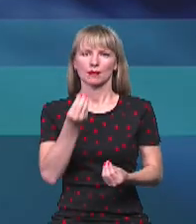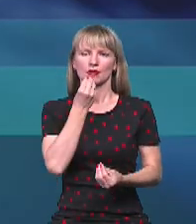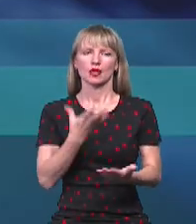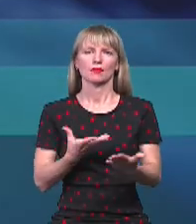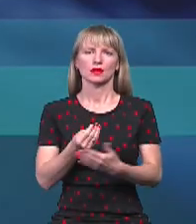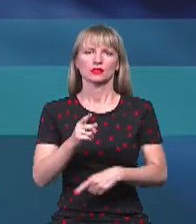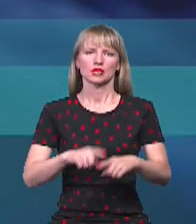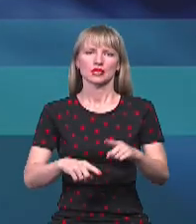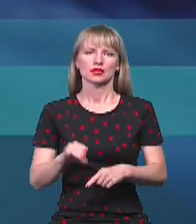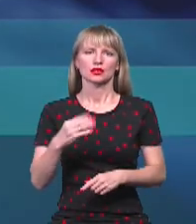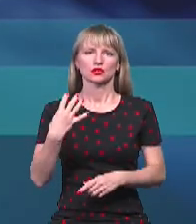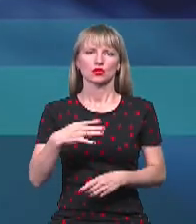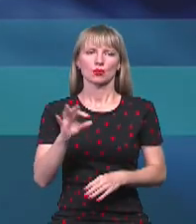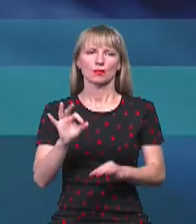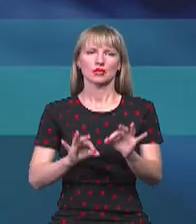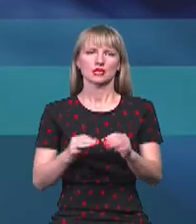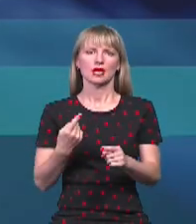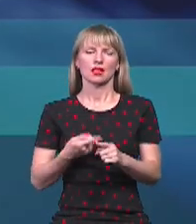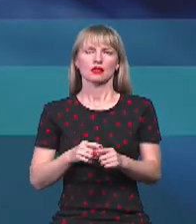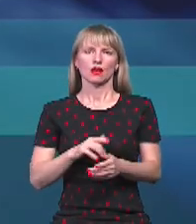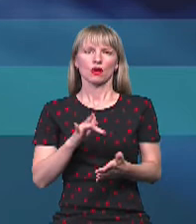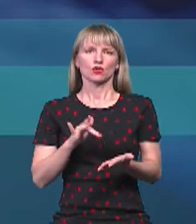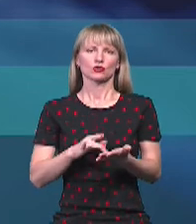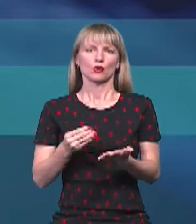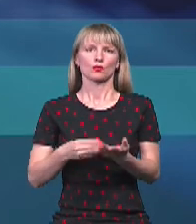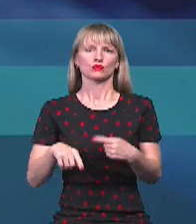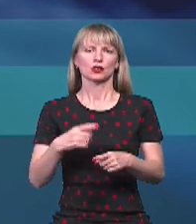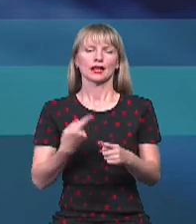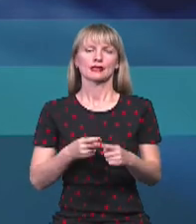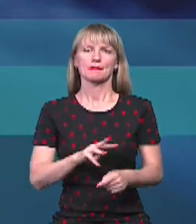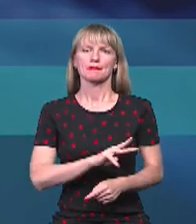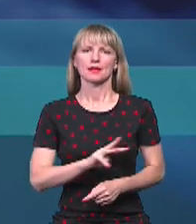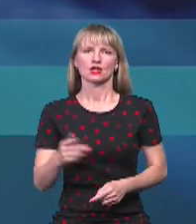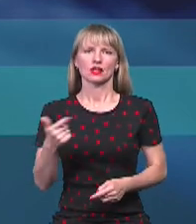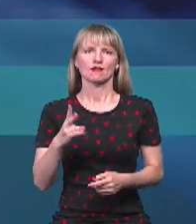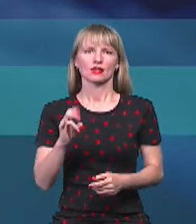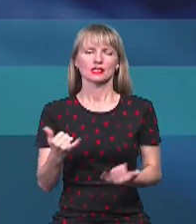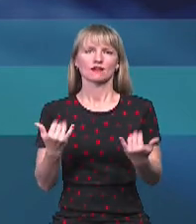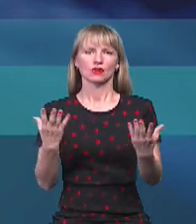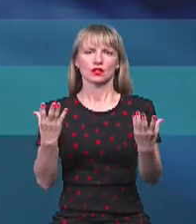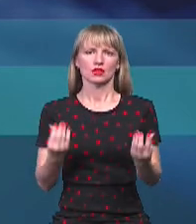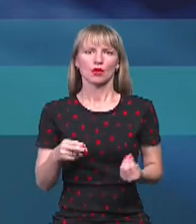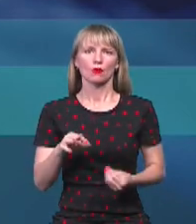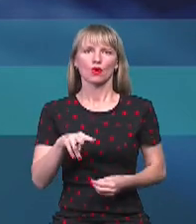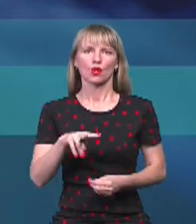оплачують батьки, і 40% – це городський бюджет. Це мільйони гривень на сьогоднішній день по лотам. На каждый